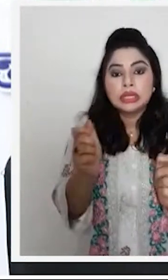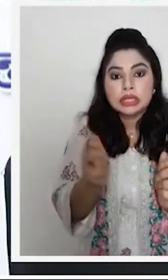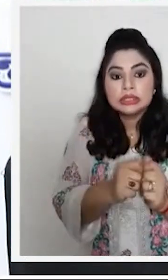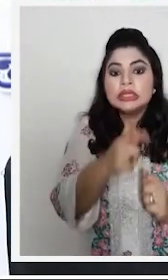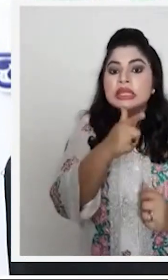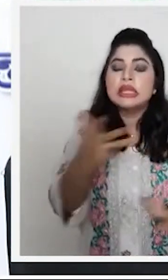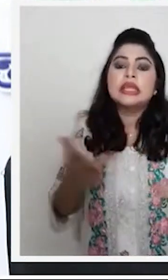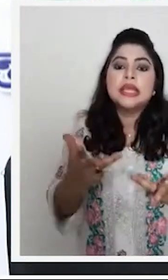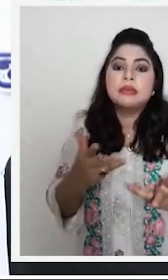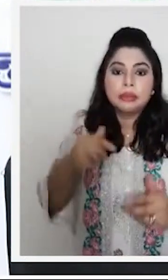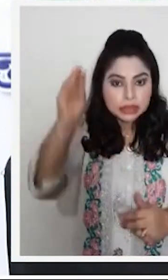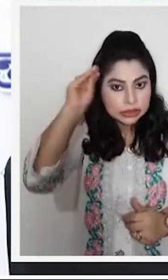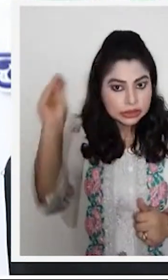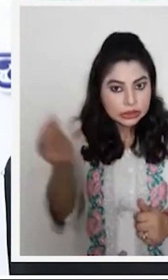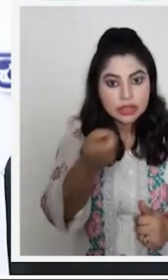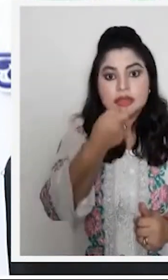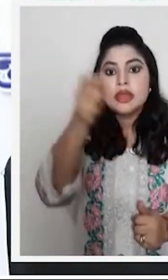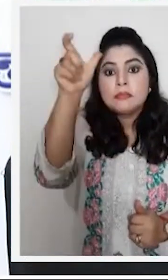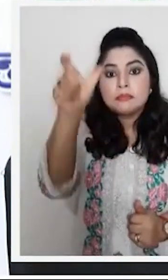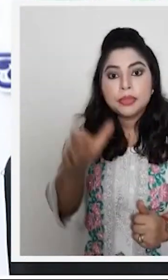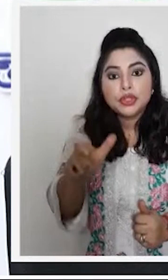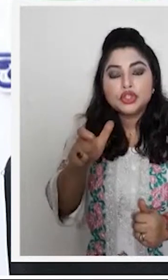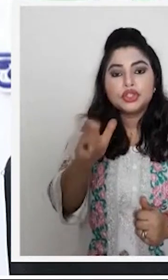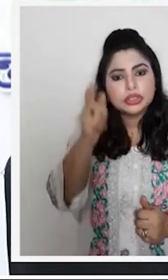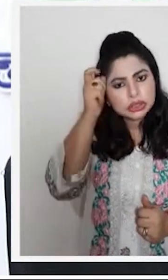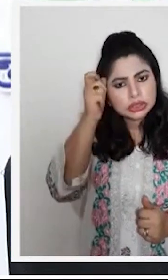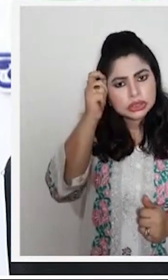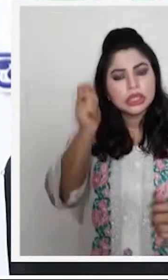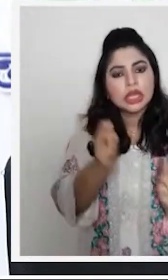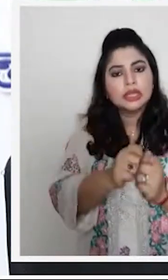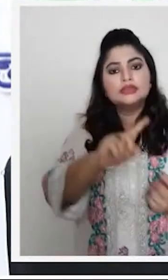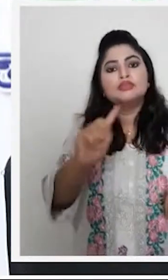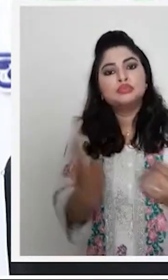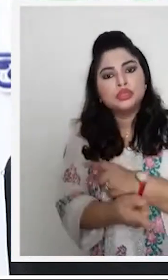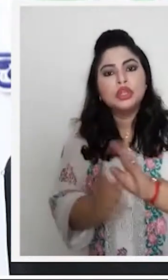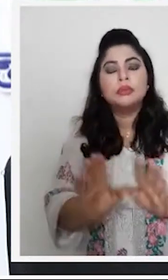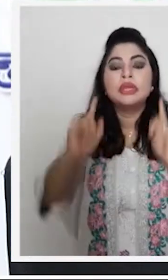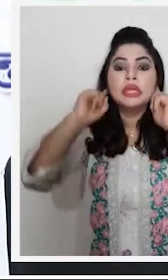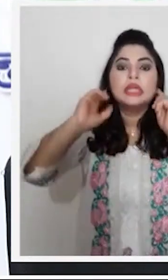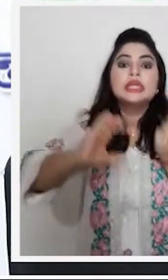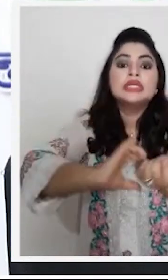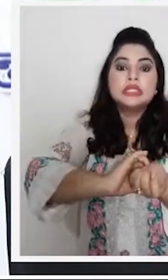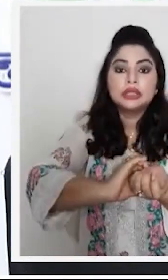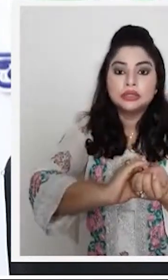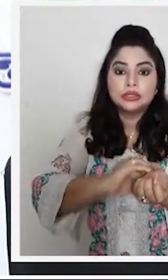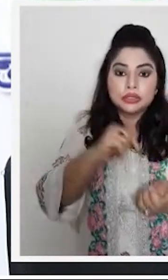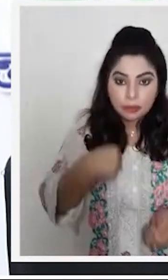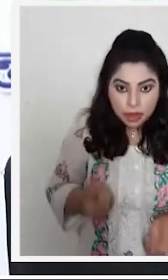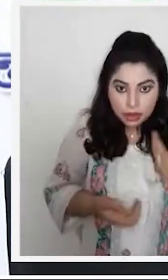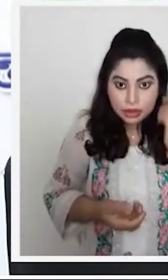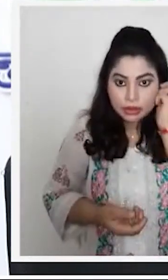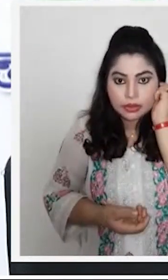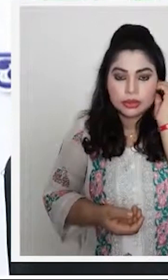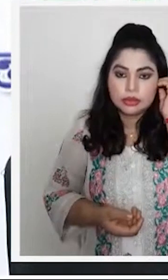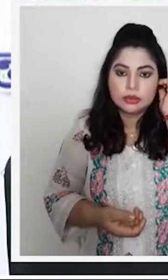কাজেই আমাদের এই যে স্বাস্থ্য বুলেটিনের পরিবেশনা এবং কে পরিবেশন করবেন, কীভাবে পরিবেশন করবেন, এ বিষয়েও হয়তো ব্যতিক্রম